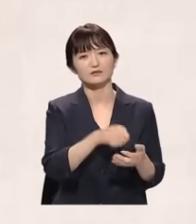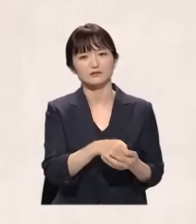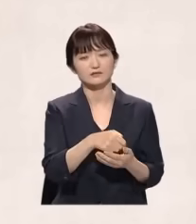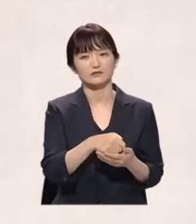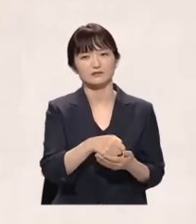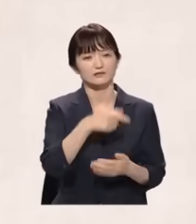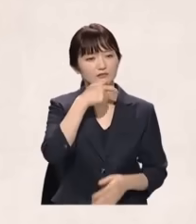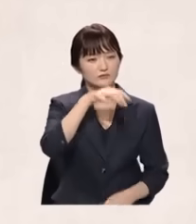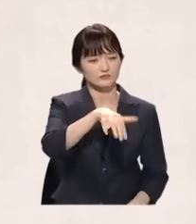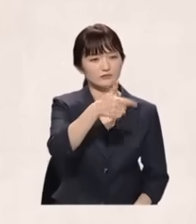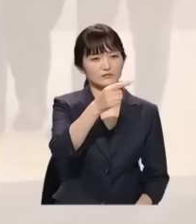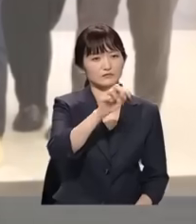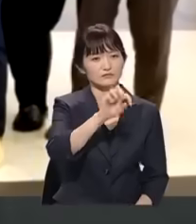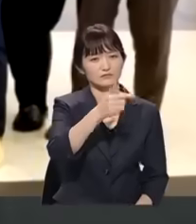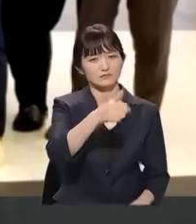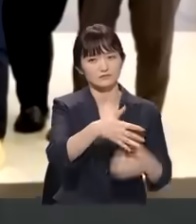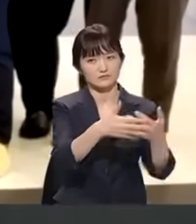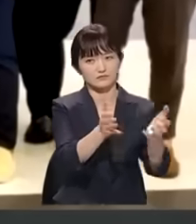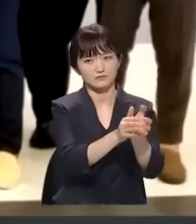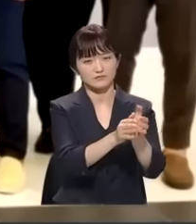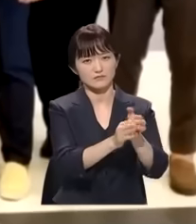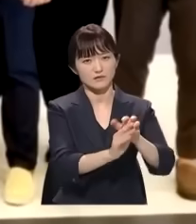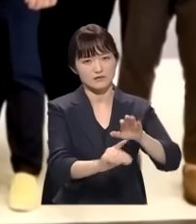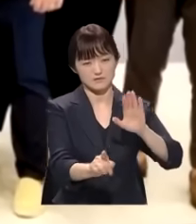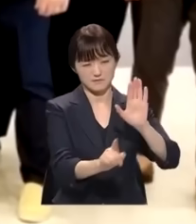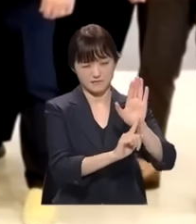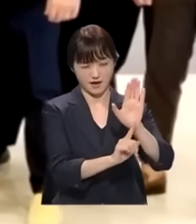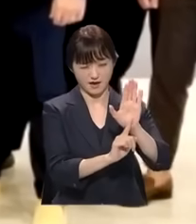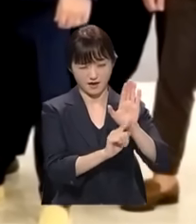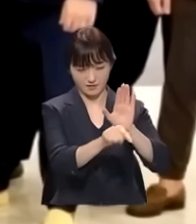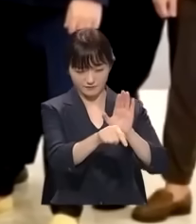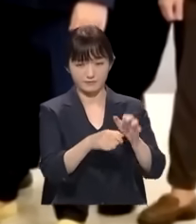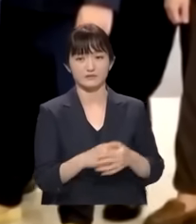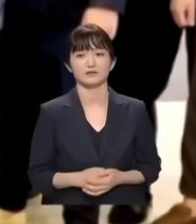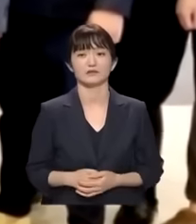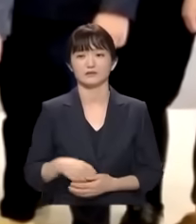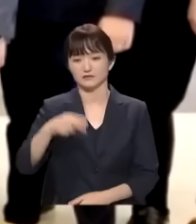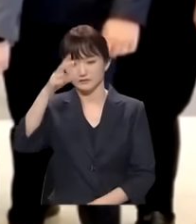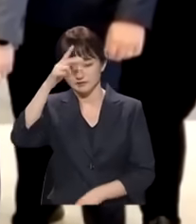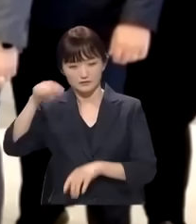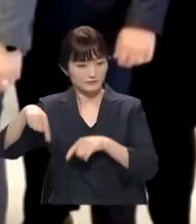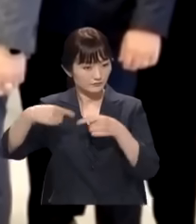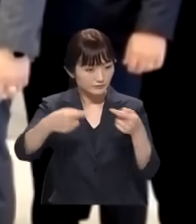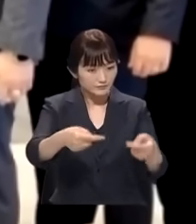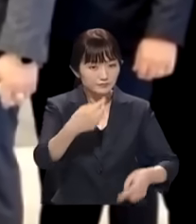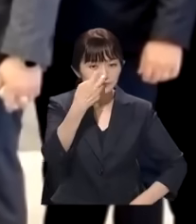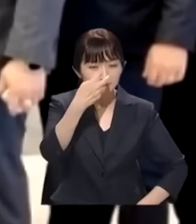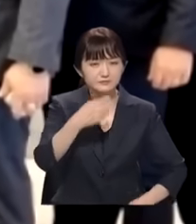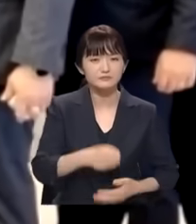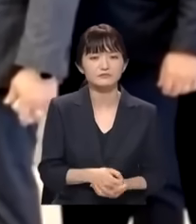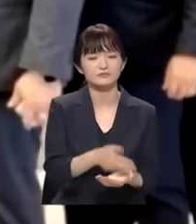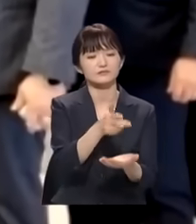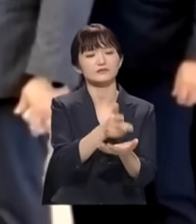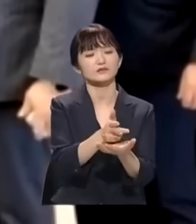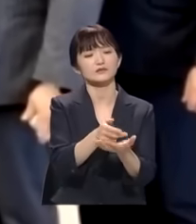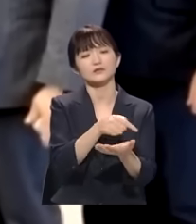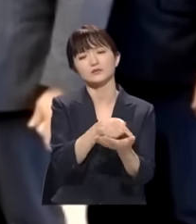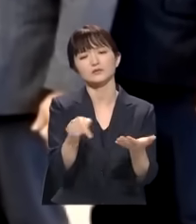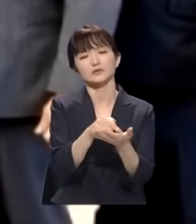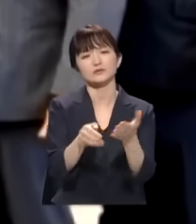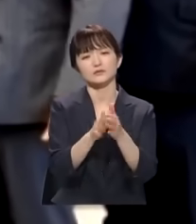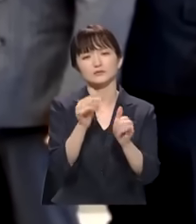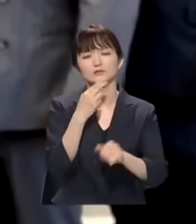공문화가 돼서 좀 수사장군에서도 좀 나서서 이런게 뭐 주차 이런 것 때문에 피해 보는 시민이 없었으면 좋겠다